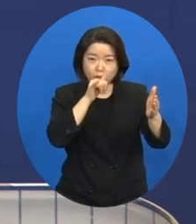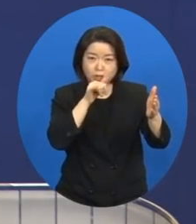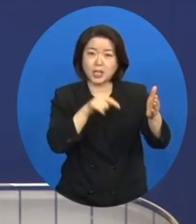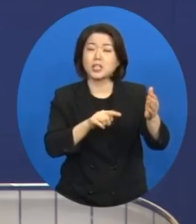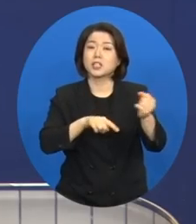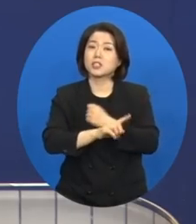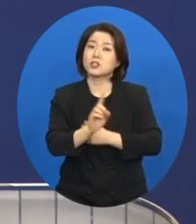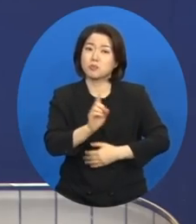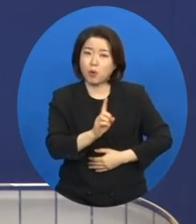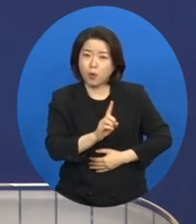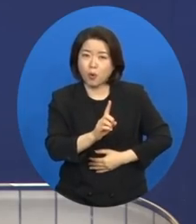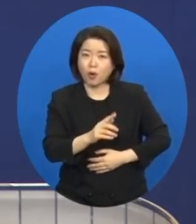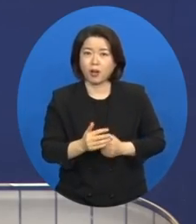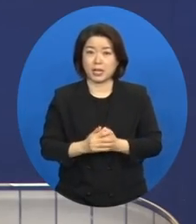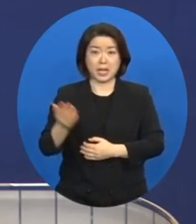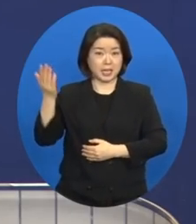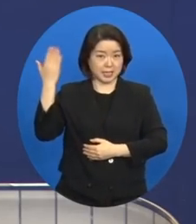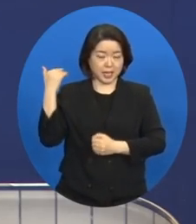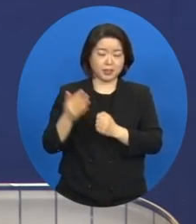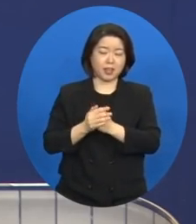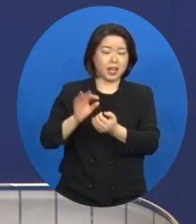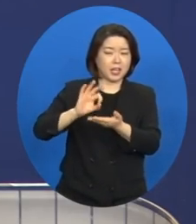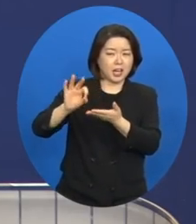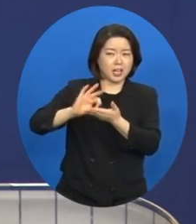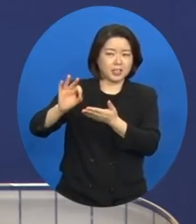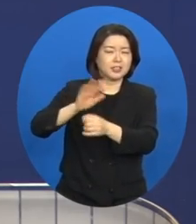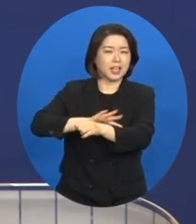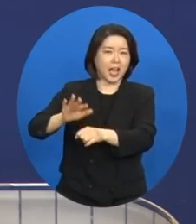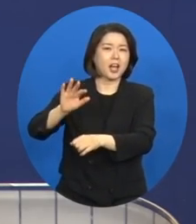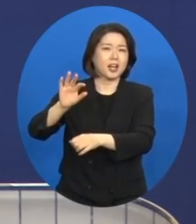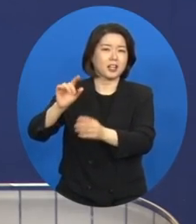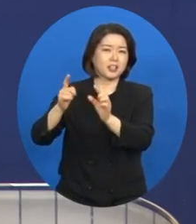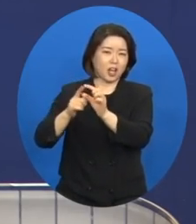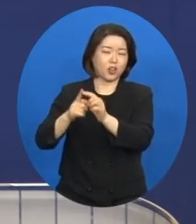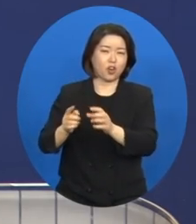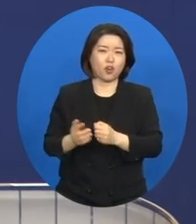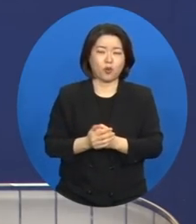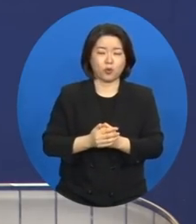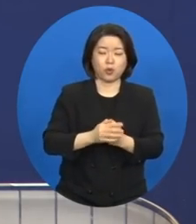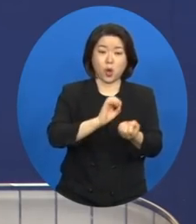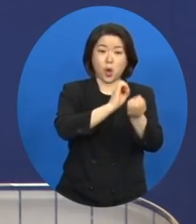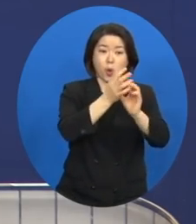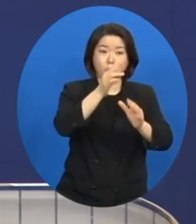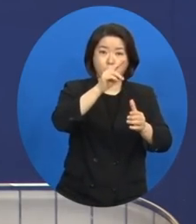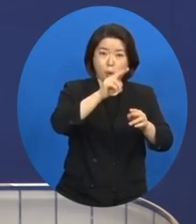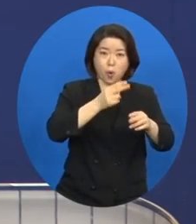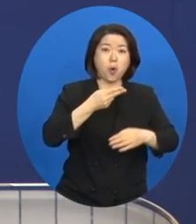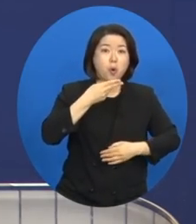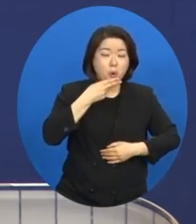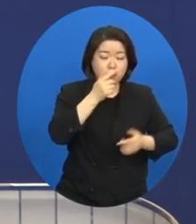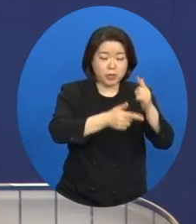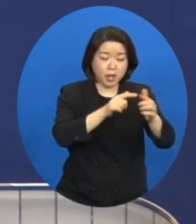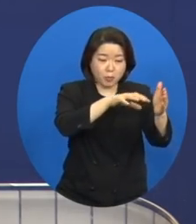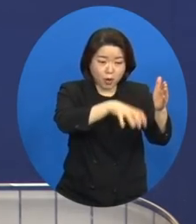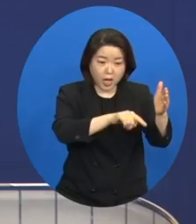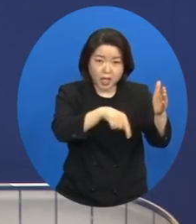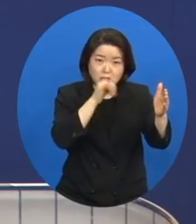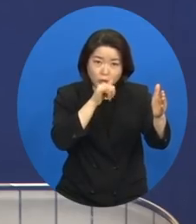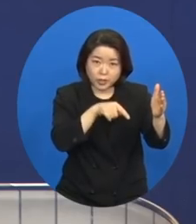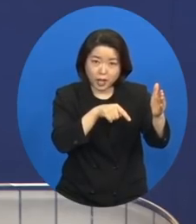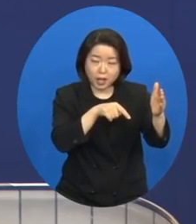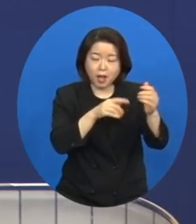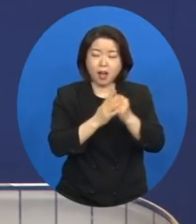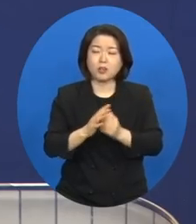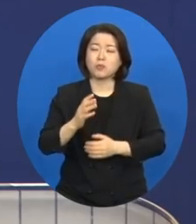그 당시에 굉장히 자주 쓰던 관용적인 표현입니다. 무화과 나무 아래에 있었다는 것은 그 당시에 유대인들이요